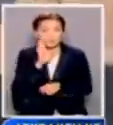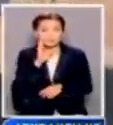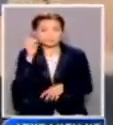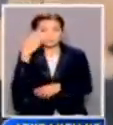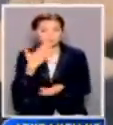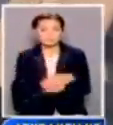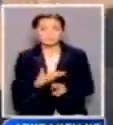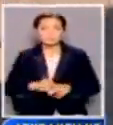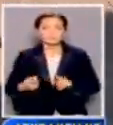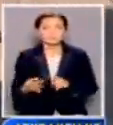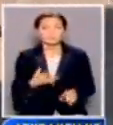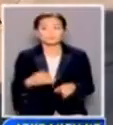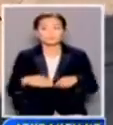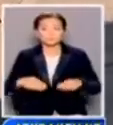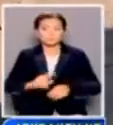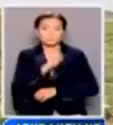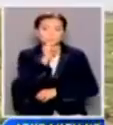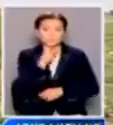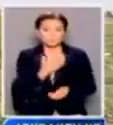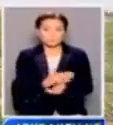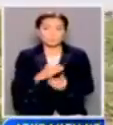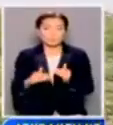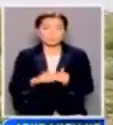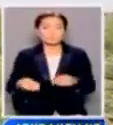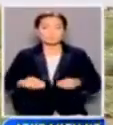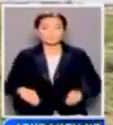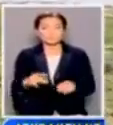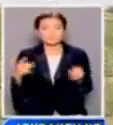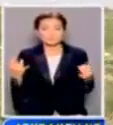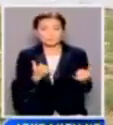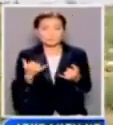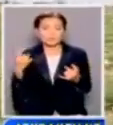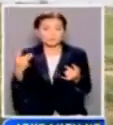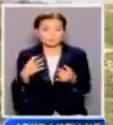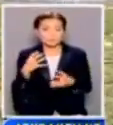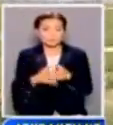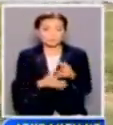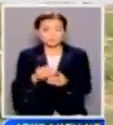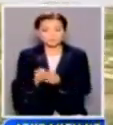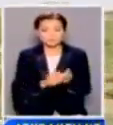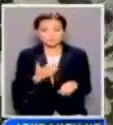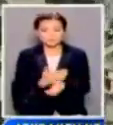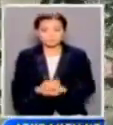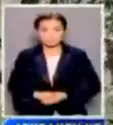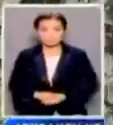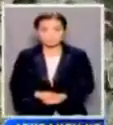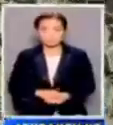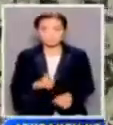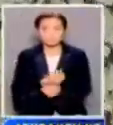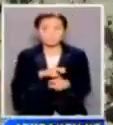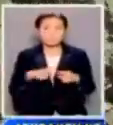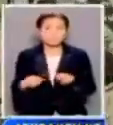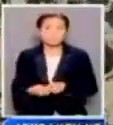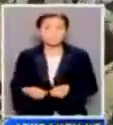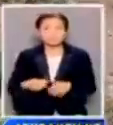светом. А это первые плоды его труда. На площади выращивает дыни, арбузы, огурцы, помидоры и клубнику. Но главная проблема в